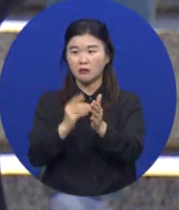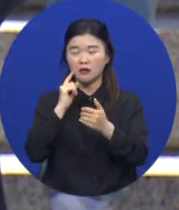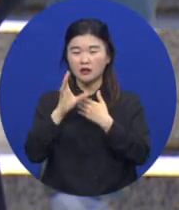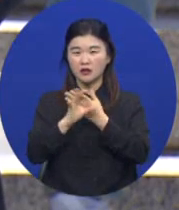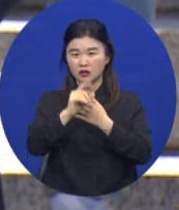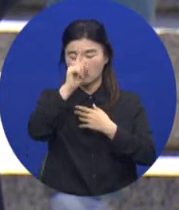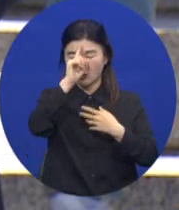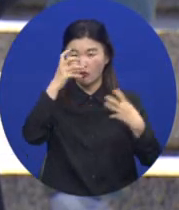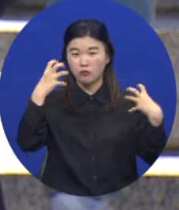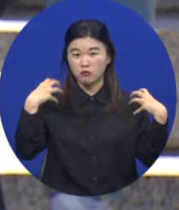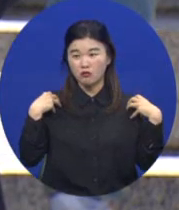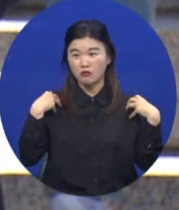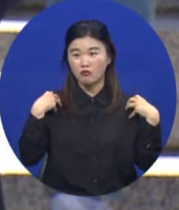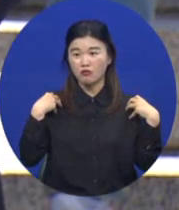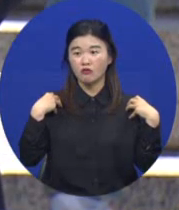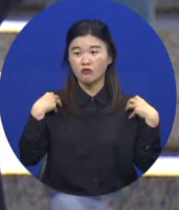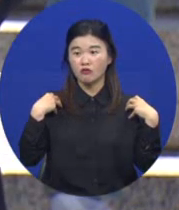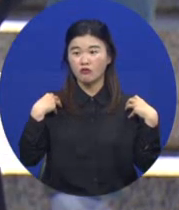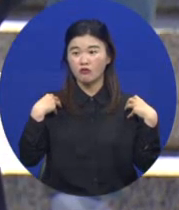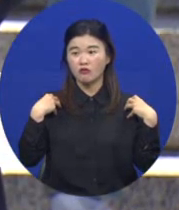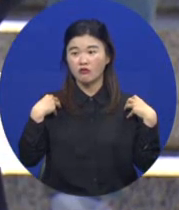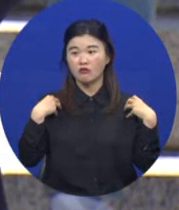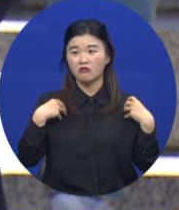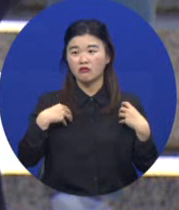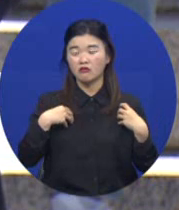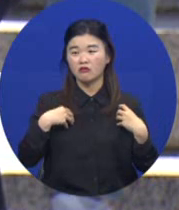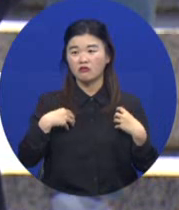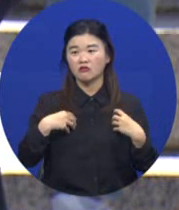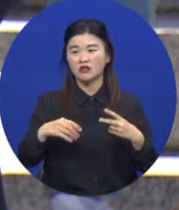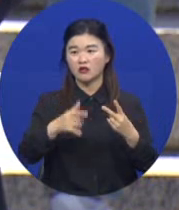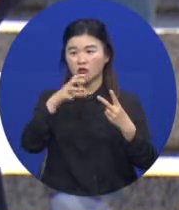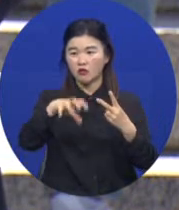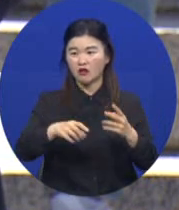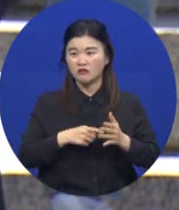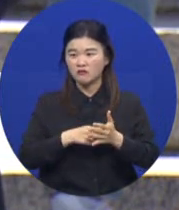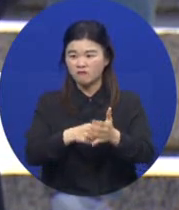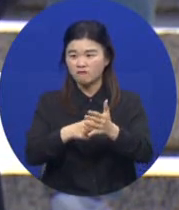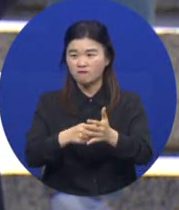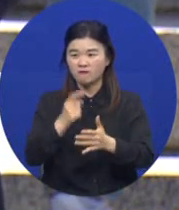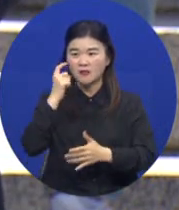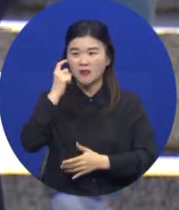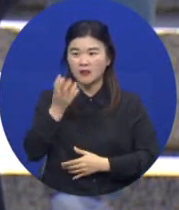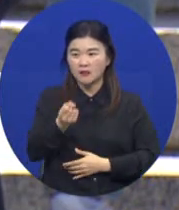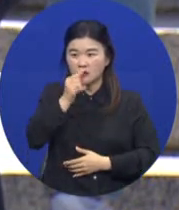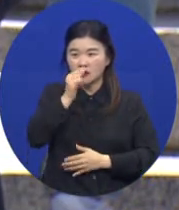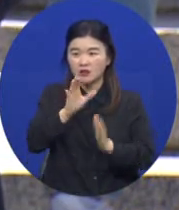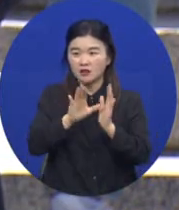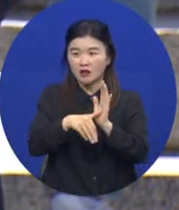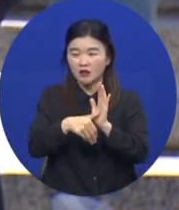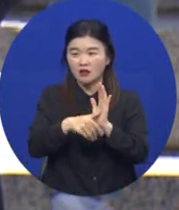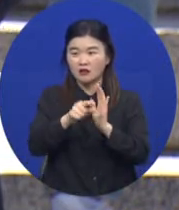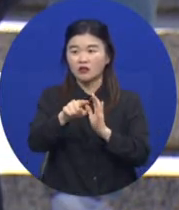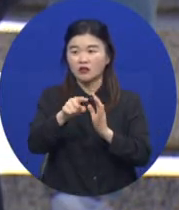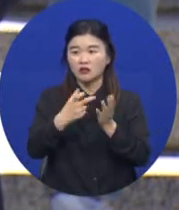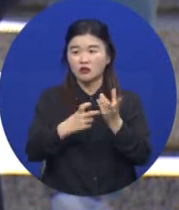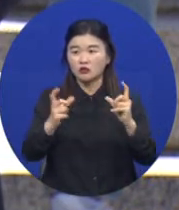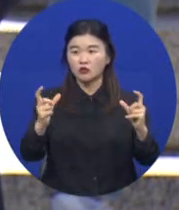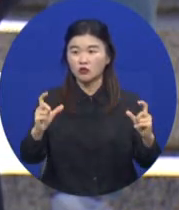정부가 일말이라도 제2공항 강행 추진 의지를 갖고 있다면은